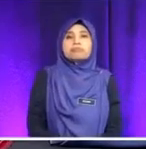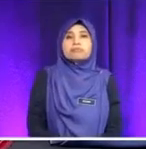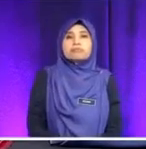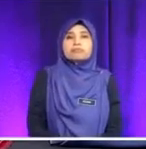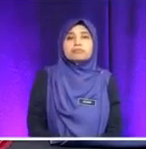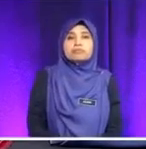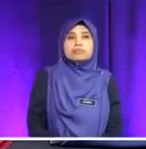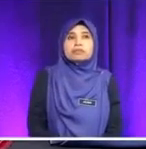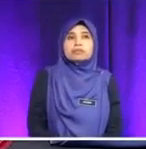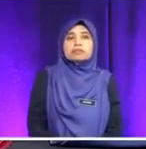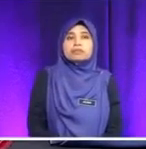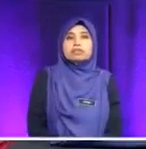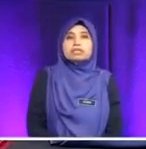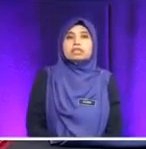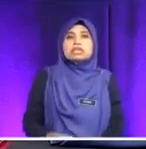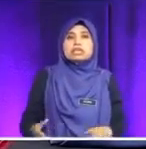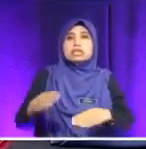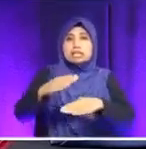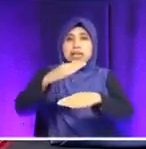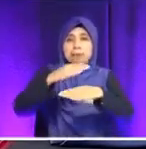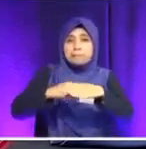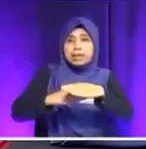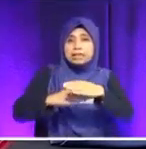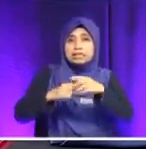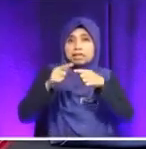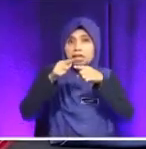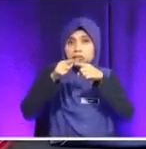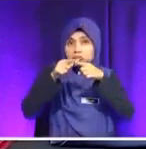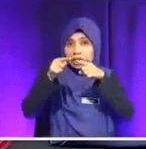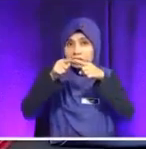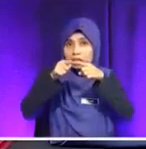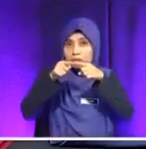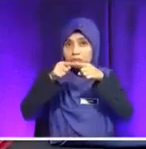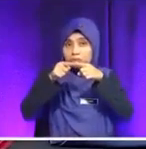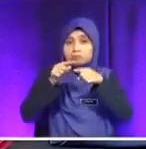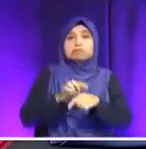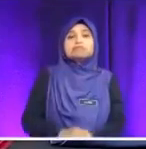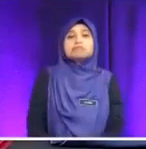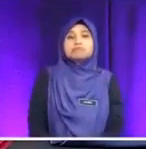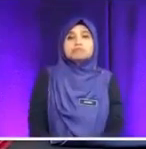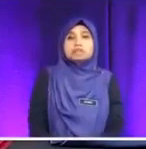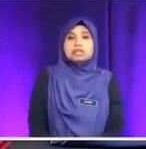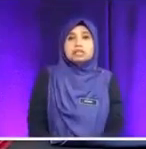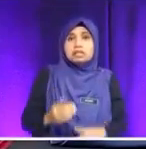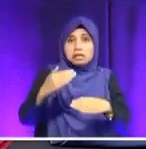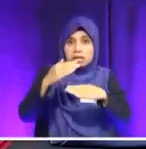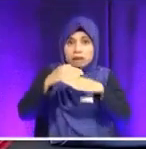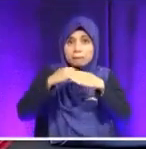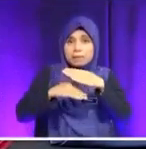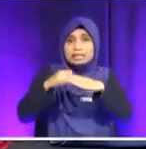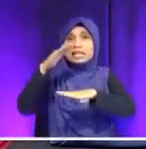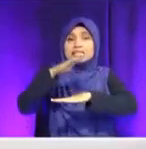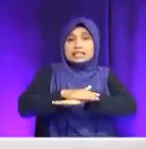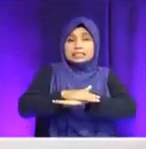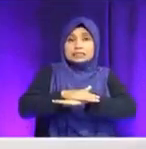nampak. Okey, kemudian lipat yang muncung ni, okay, semula. Okay, macam ni. Lipat yang muncung ni ke atas. Oh,